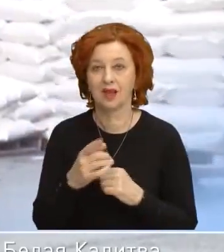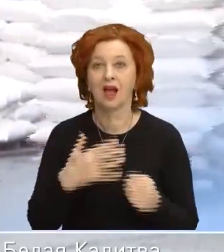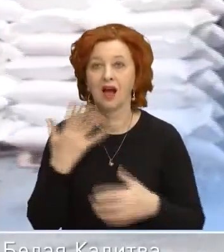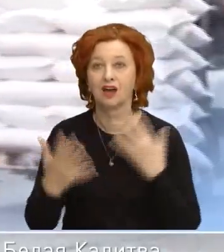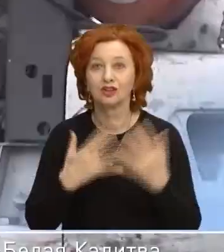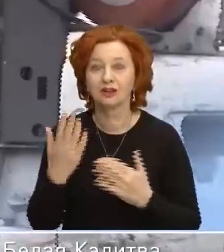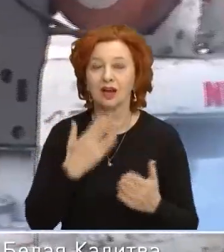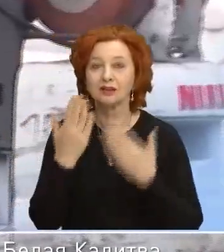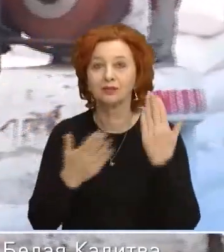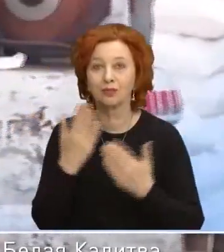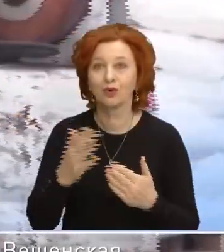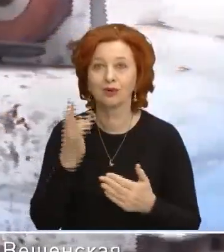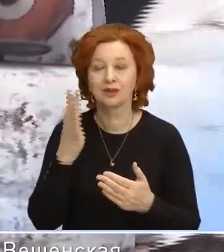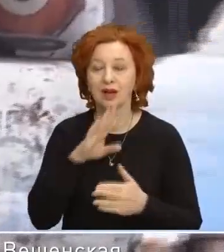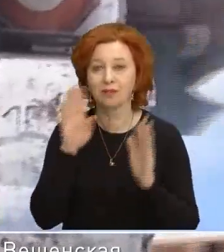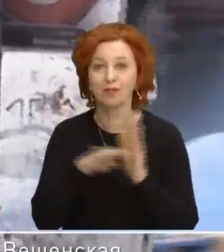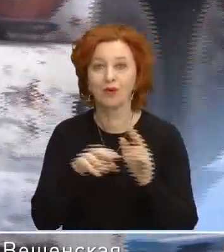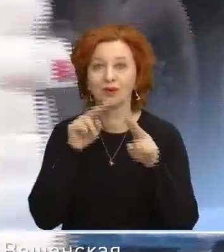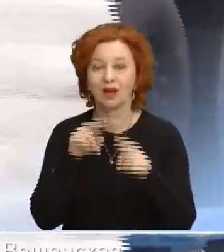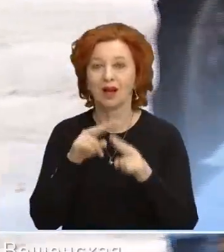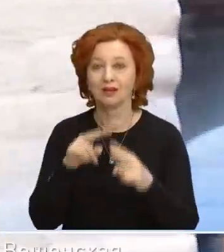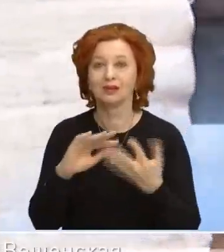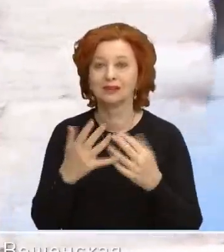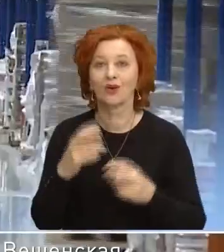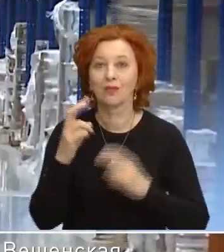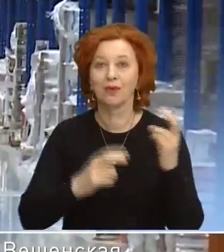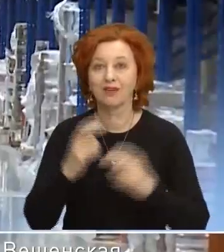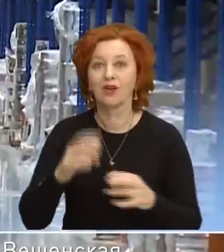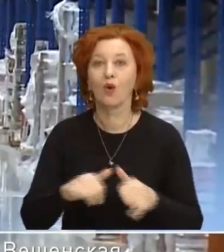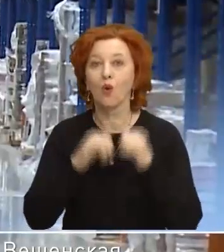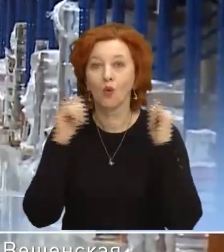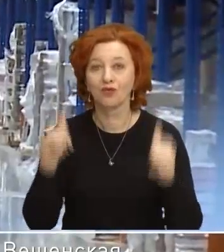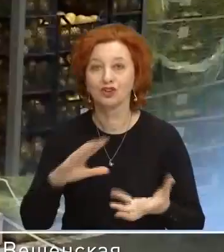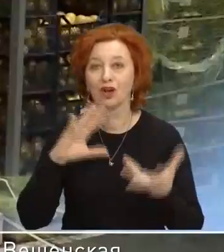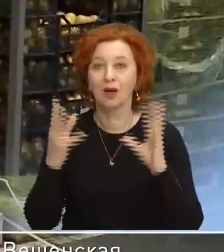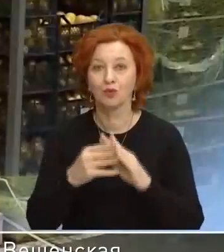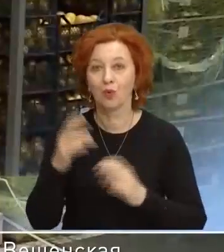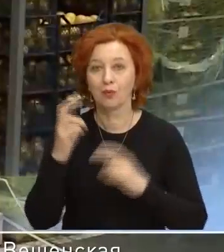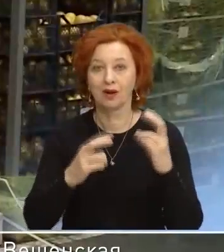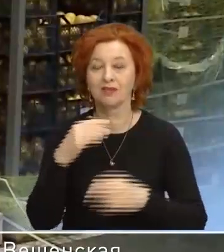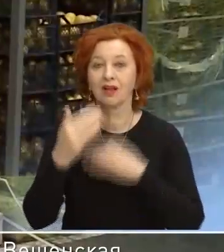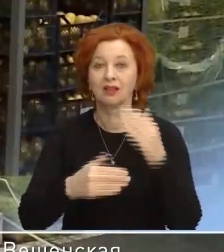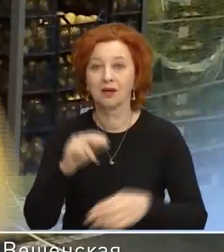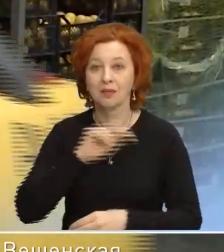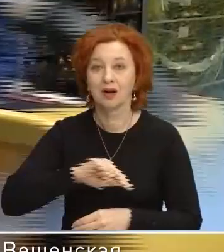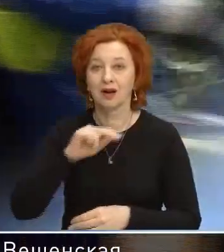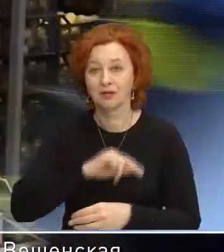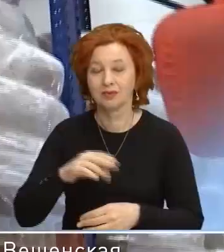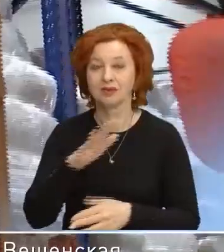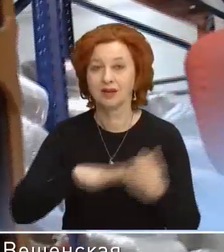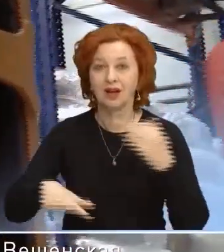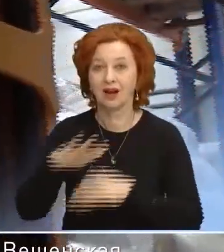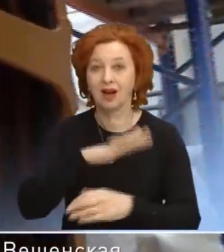Ажиотажный спрос на сахар под контролем, а сельхозпроизводители готовы увеличивать и объемы производства, и темпы работ. Донской край